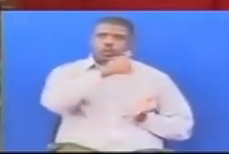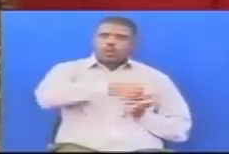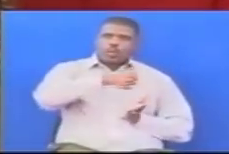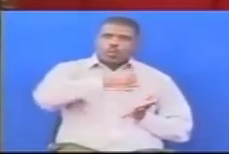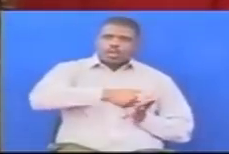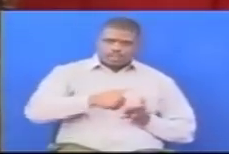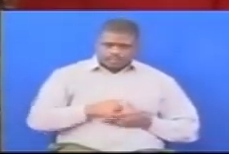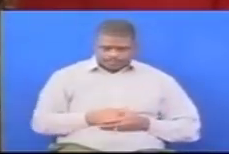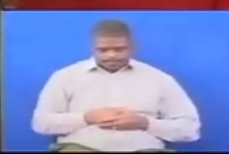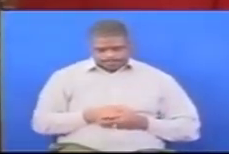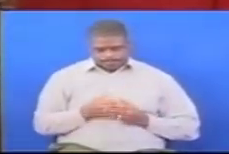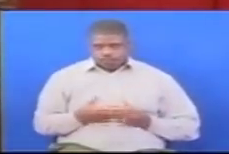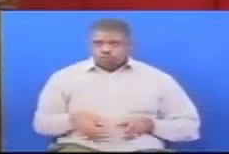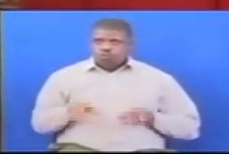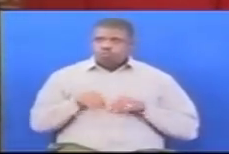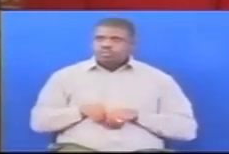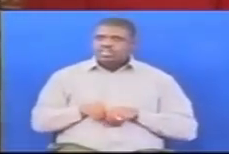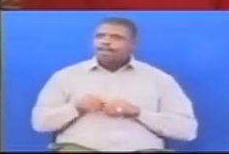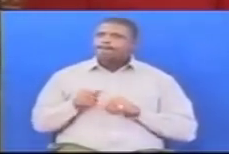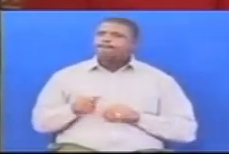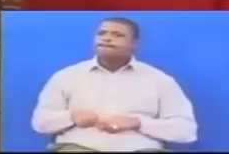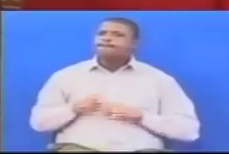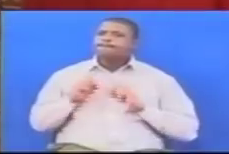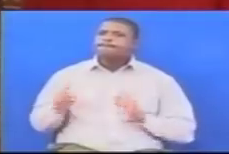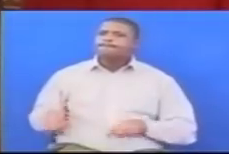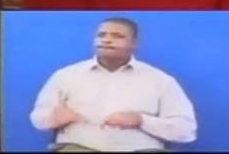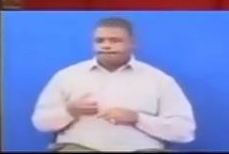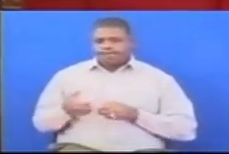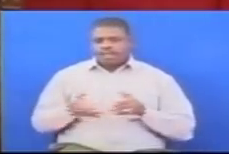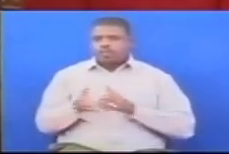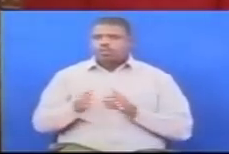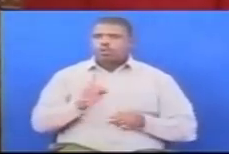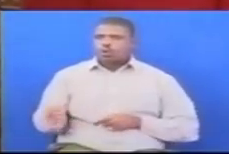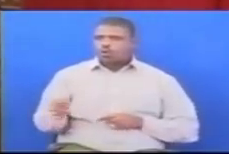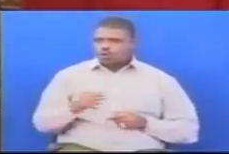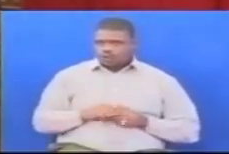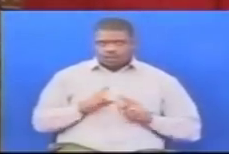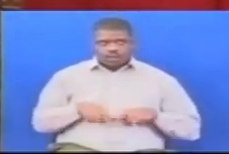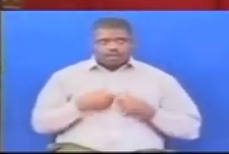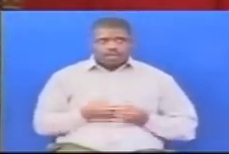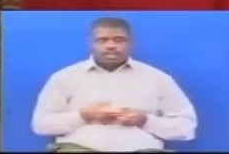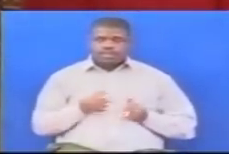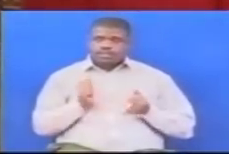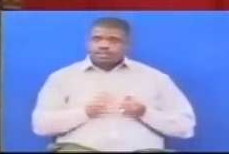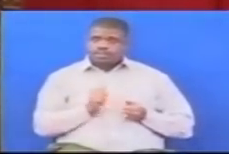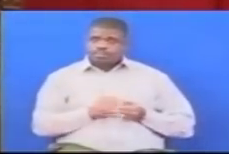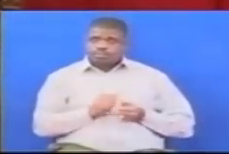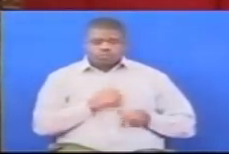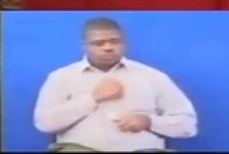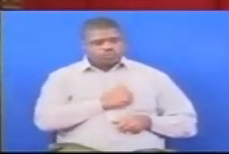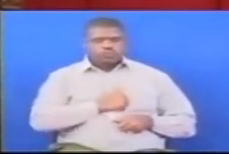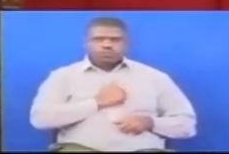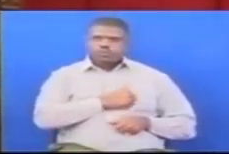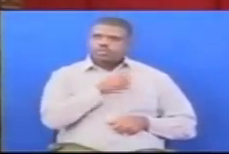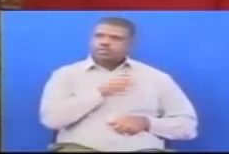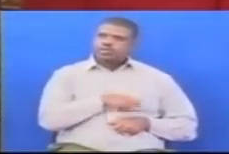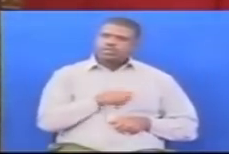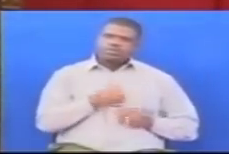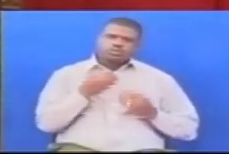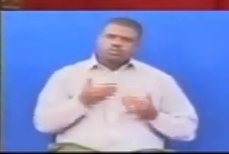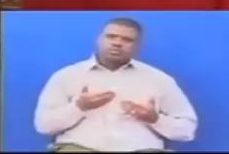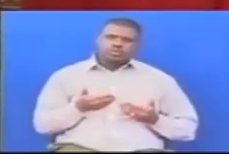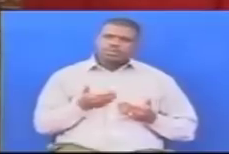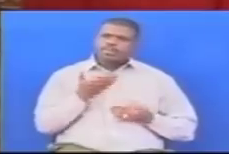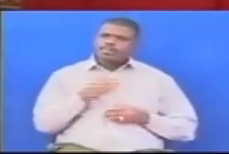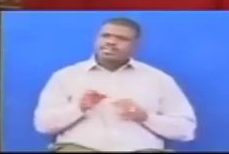kukauka. Tukijumlisha tuna mito mingi mingi mingi. Lakini jambo la kusikitisha ni kwamba watu wengi hawajafikiwa maji safi